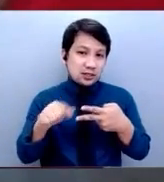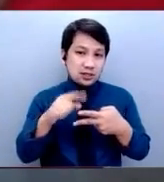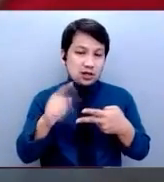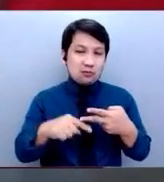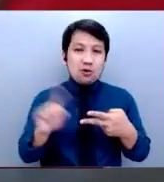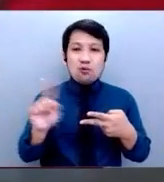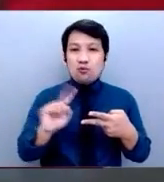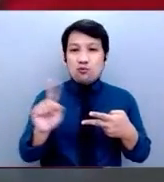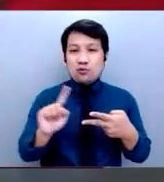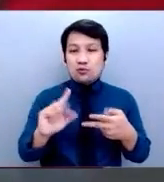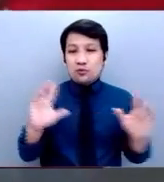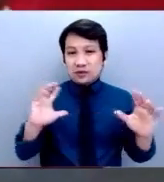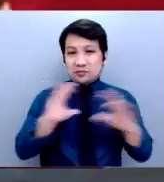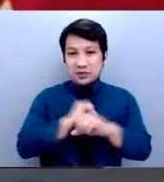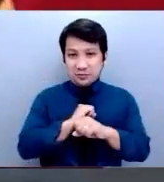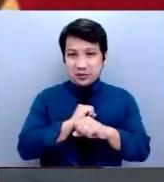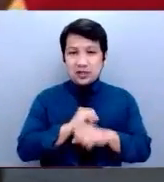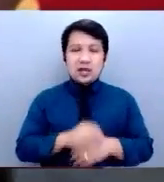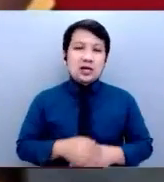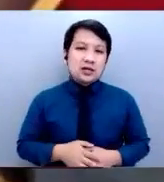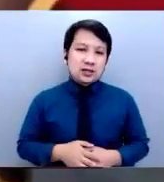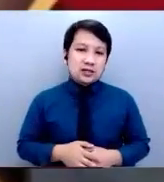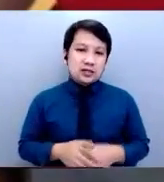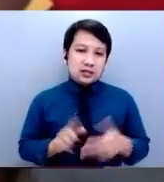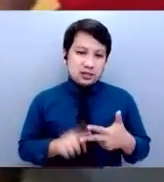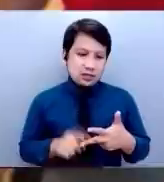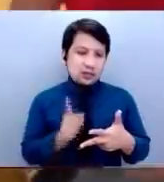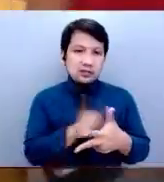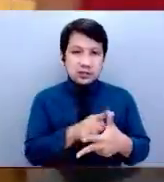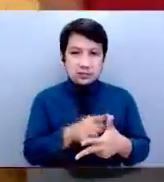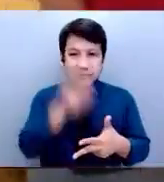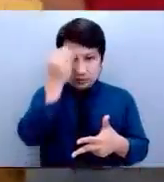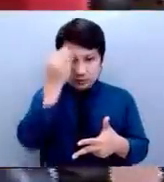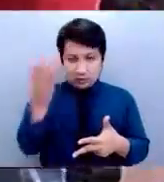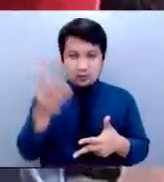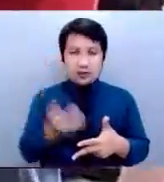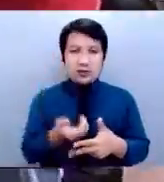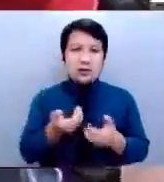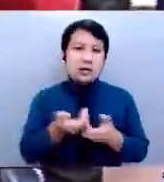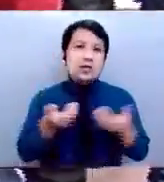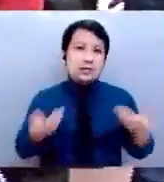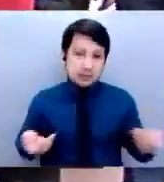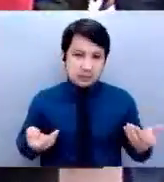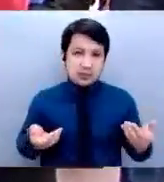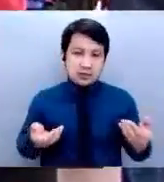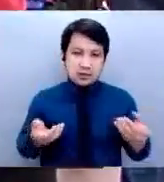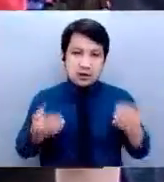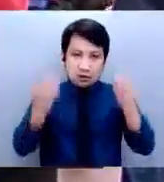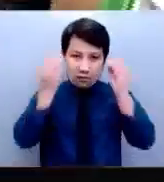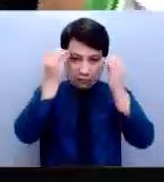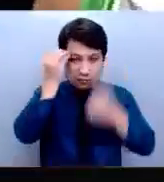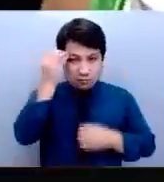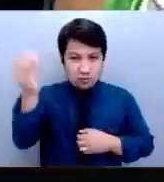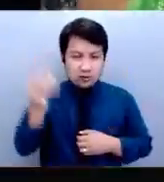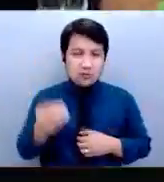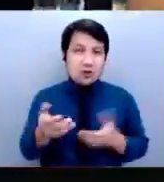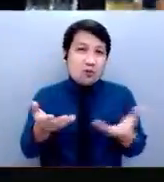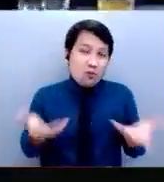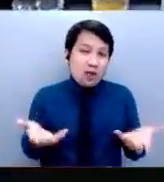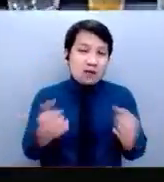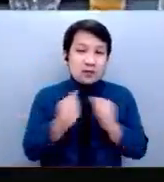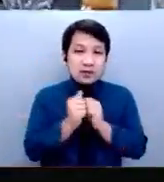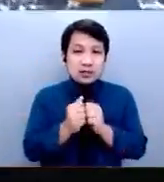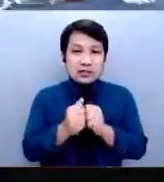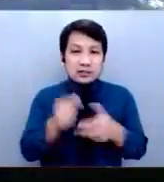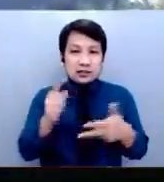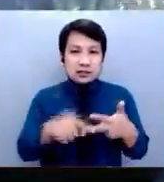man ang conclusion. No? Majority. In this case, isa pa lang yung nagbigay ng separate opinion at wala pa yung tinatawag na yung